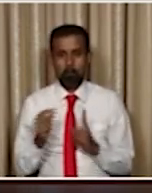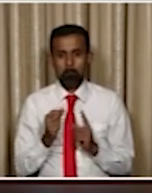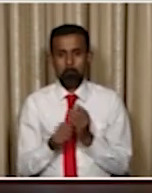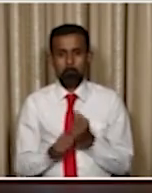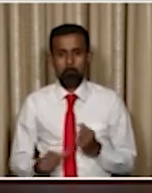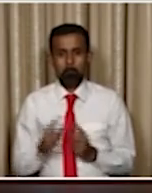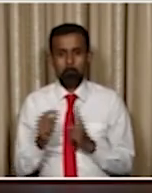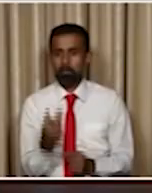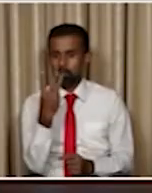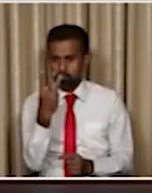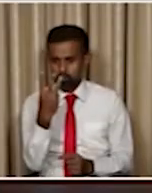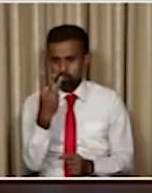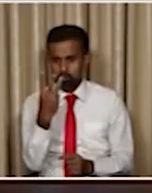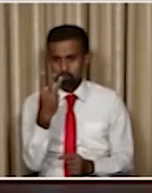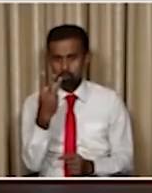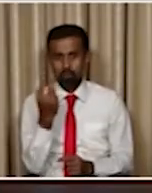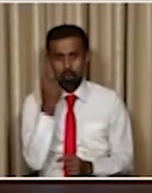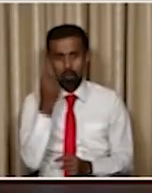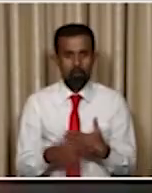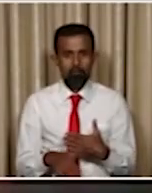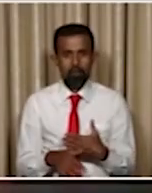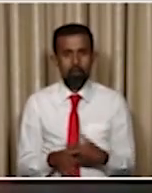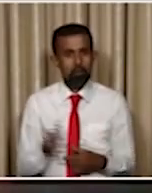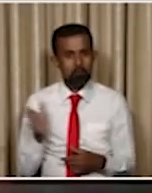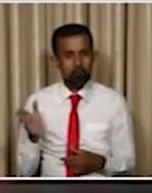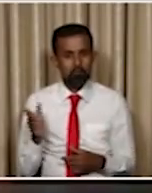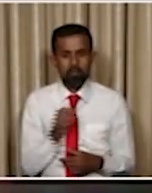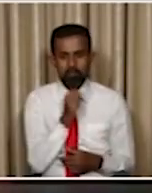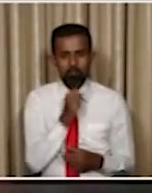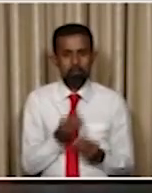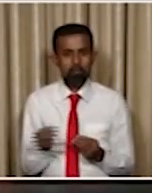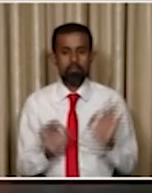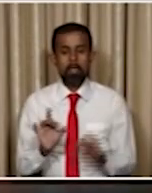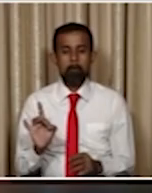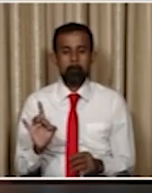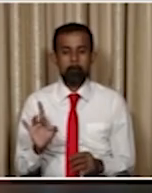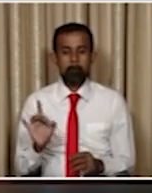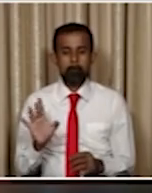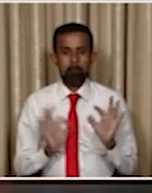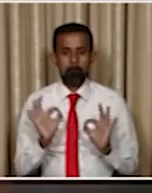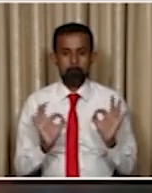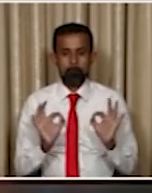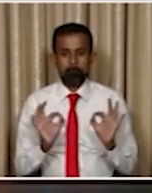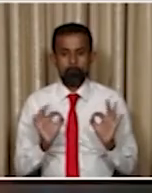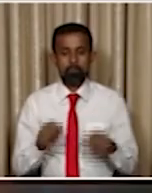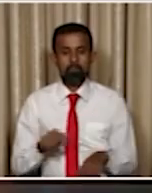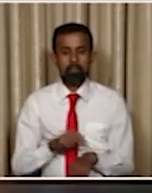නියෝජනය කරන මන්ත්‍රීවරු 3 දෙනයි ඒකට අදහස් යෝජනා ලබා දුන්නේ. ලබා දුන්නු 15%ක ඔලි අනුපාතය දැන්